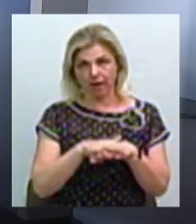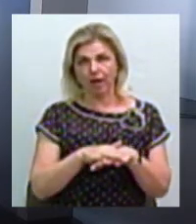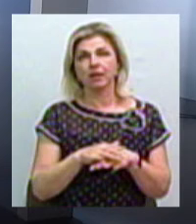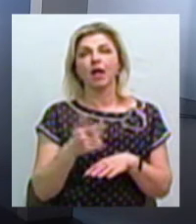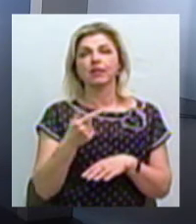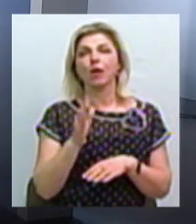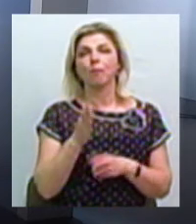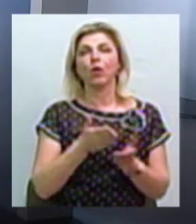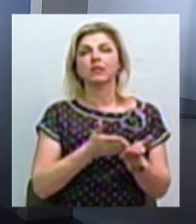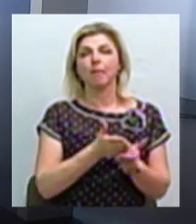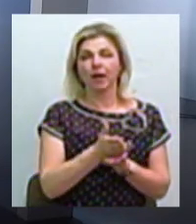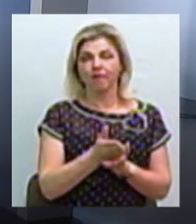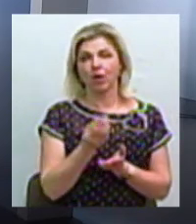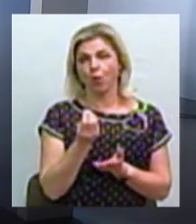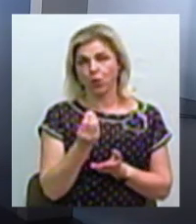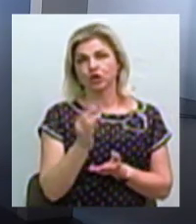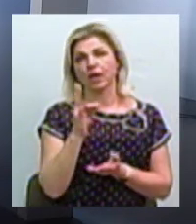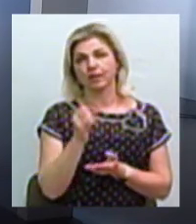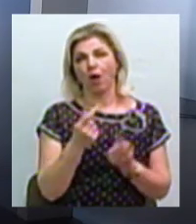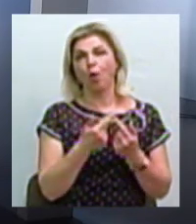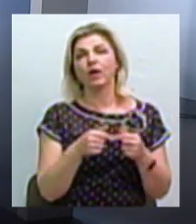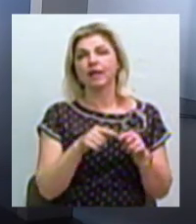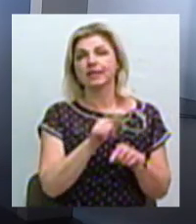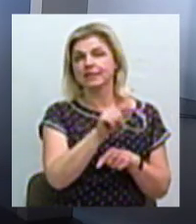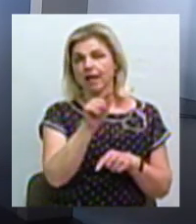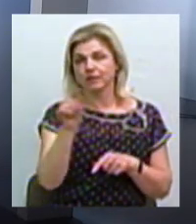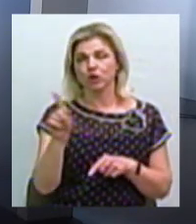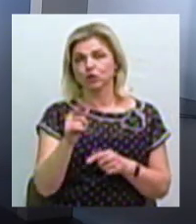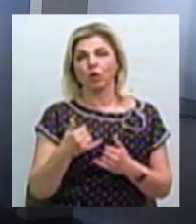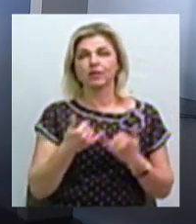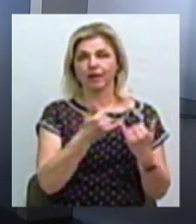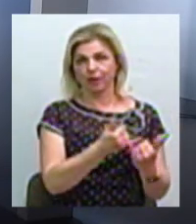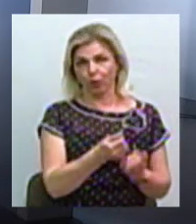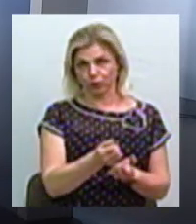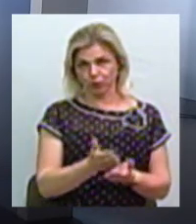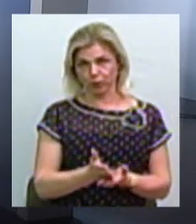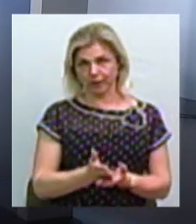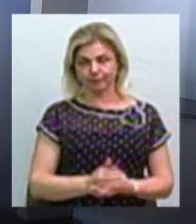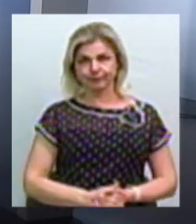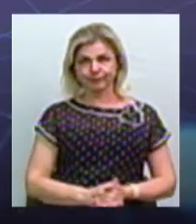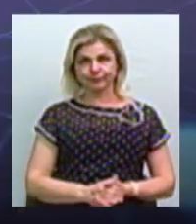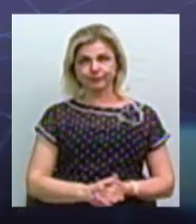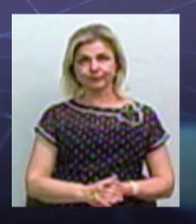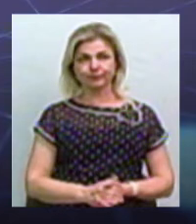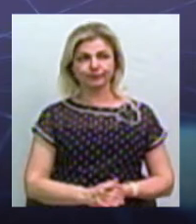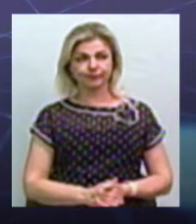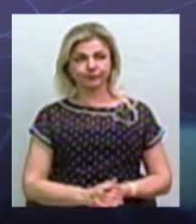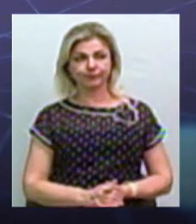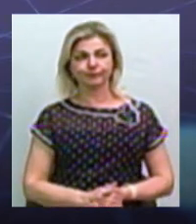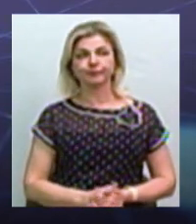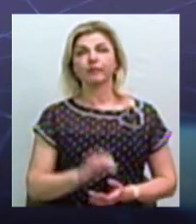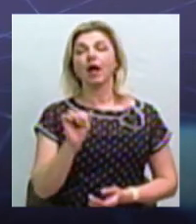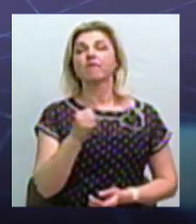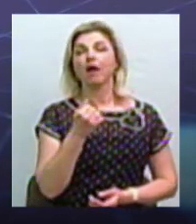буде спрямовувати кошти на організації, що надають житлово-комунальні послуги. Ще в серпні